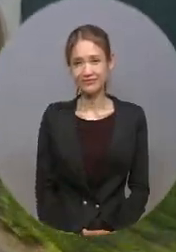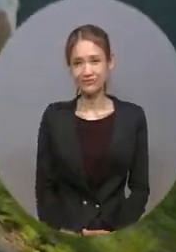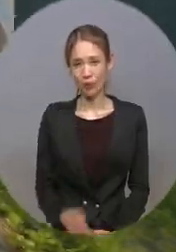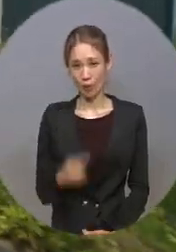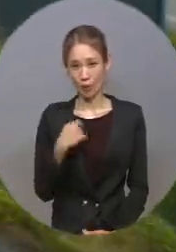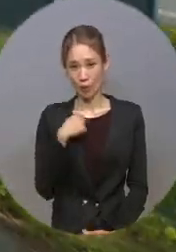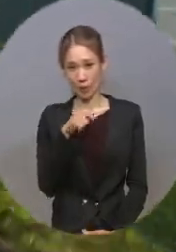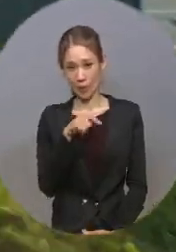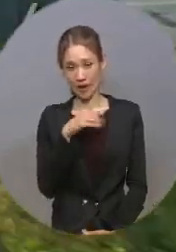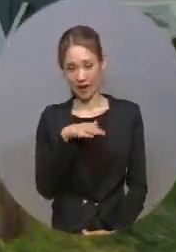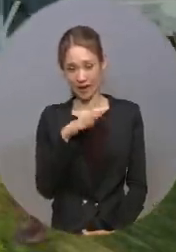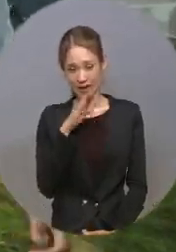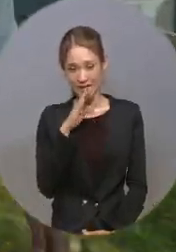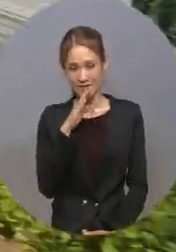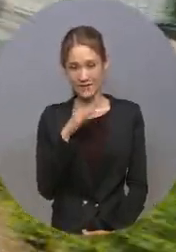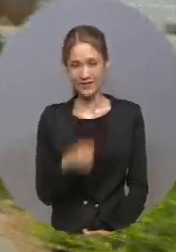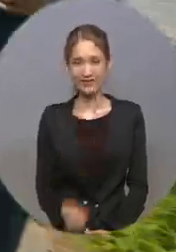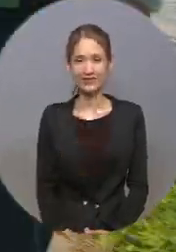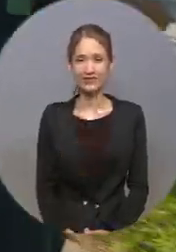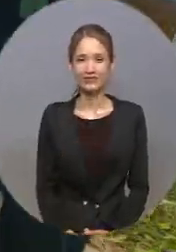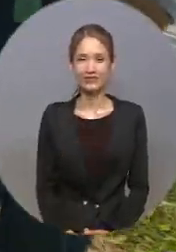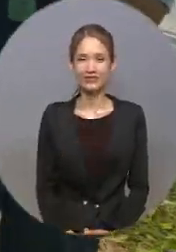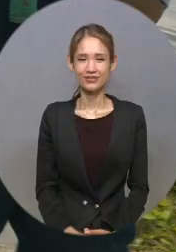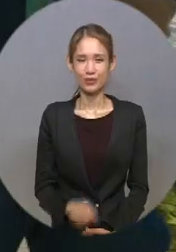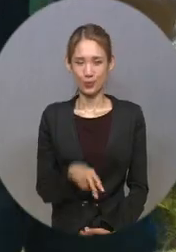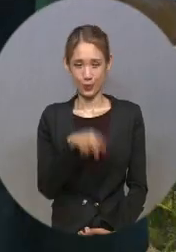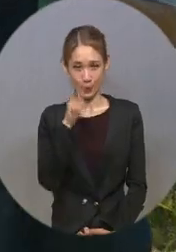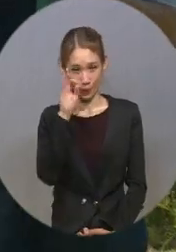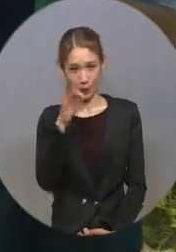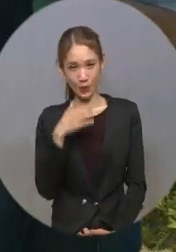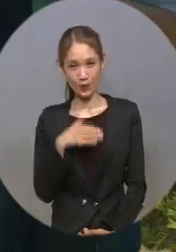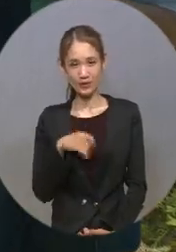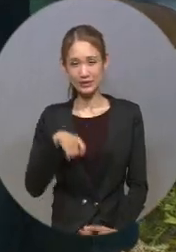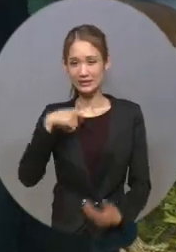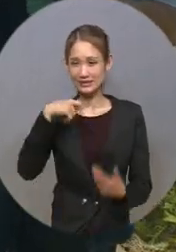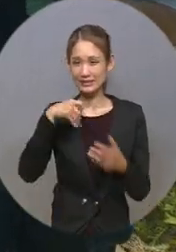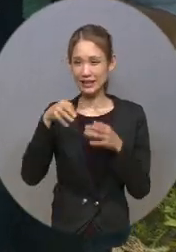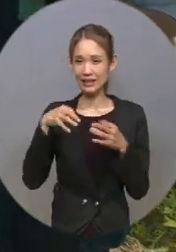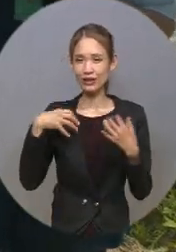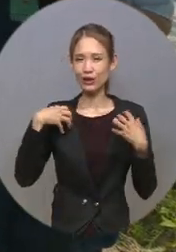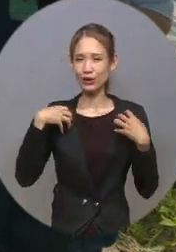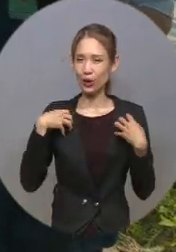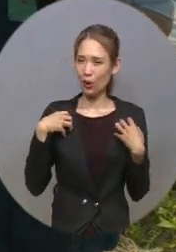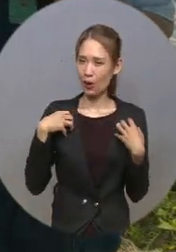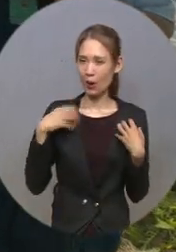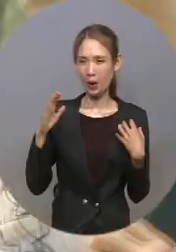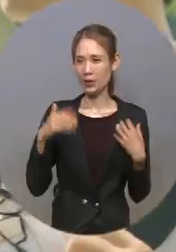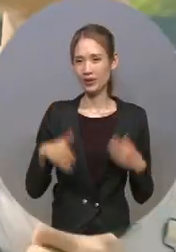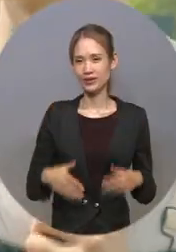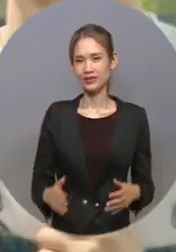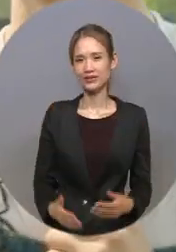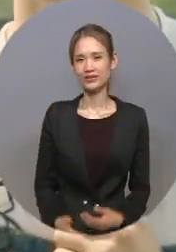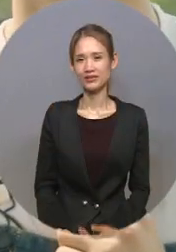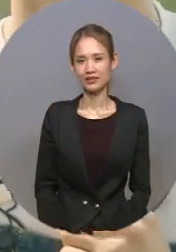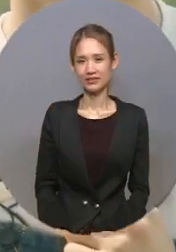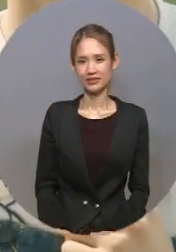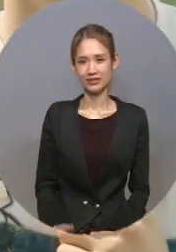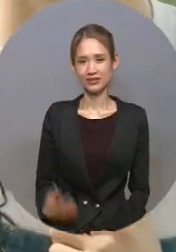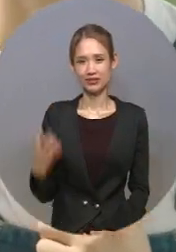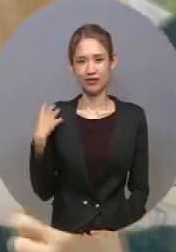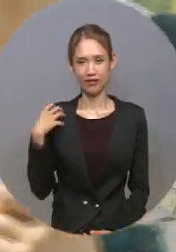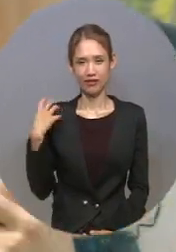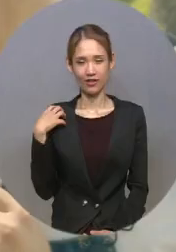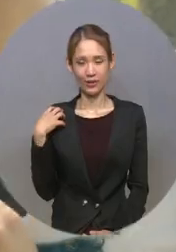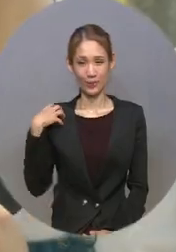알아보셨어요. 이야, 나상도님. 야, 아까 식당에서 이렇게 어깨를 내리셨는데 그럴 필요 없으셨을 것 같아요. 그냥 계속 어깨를 이렇게.